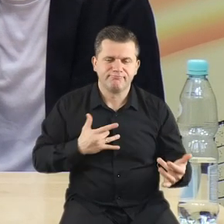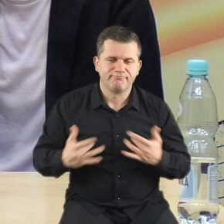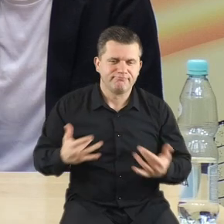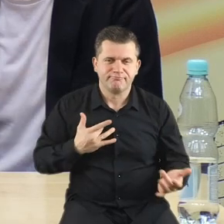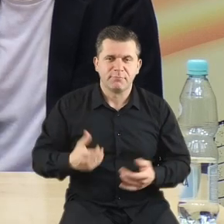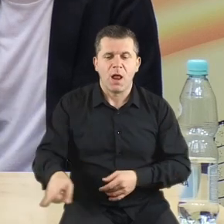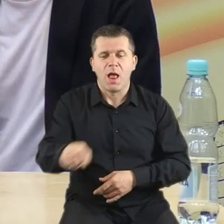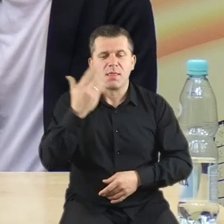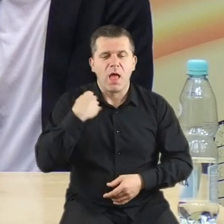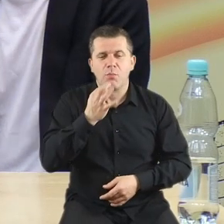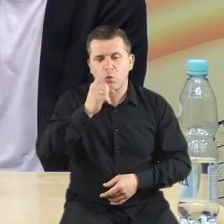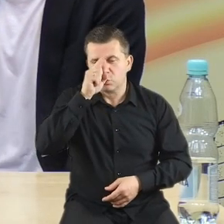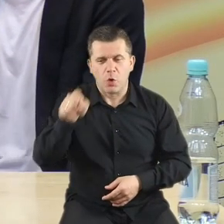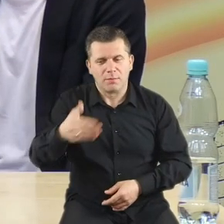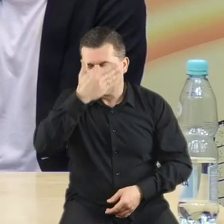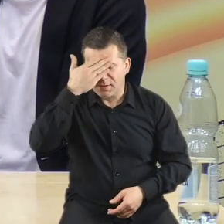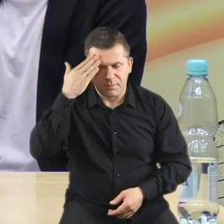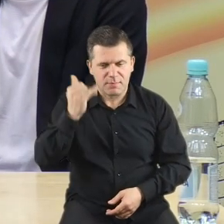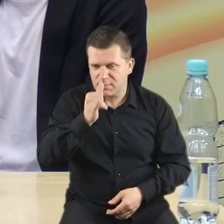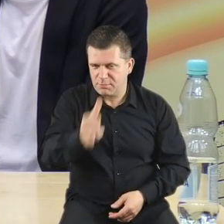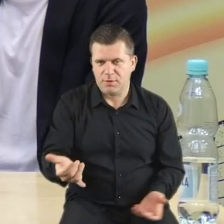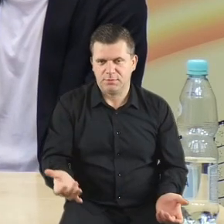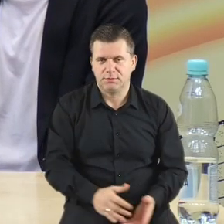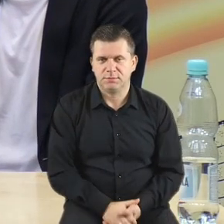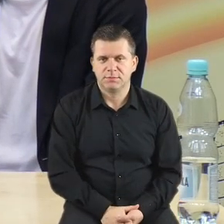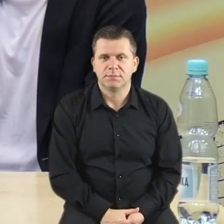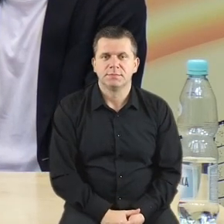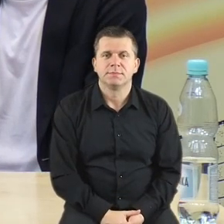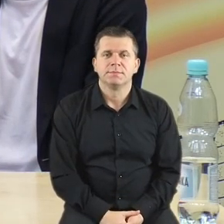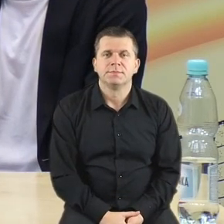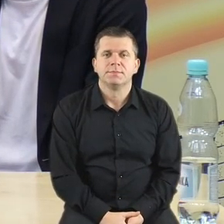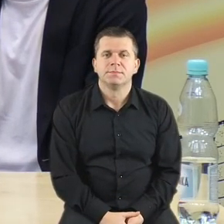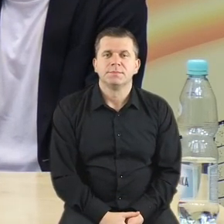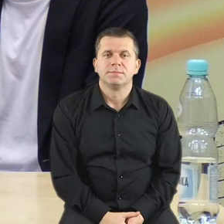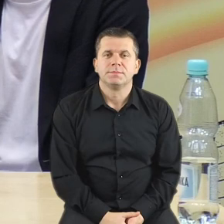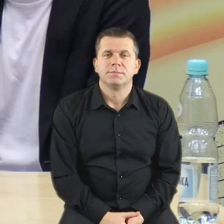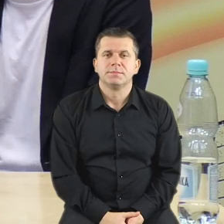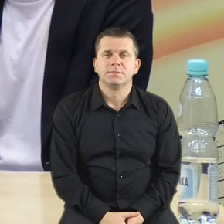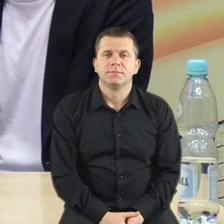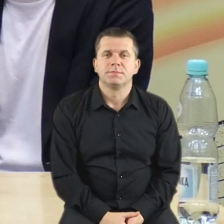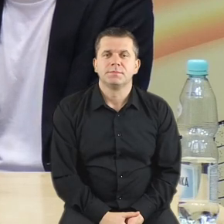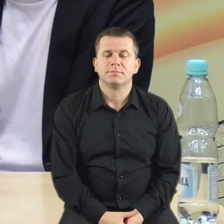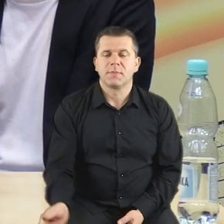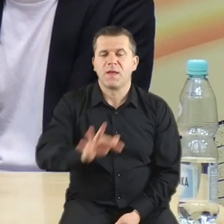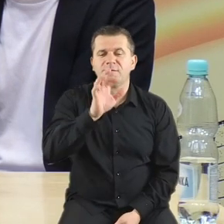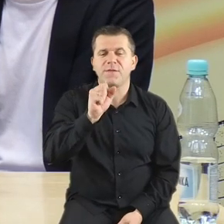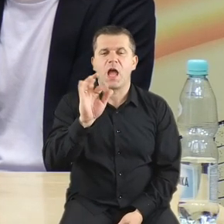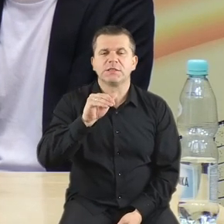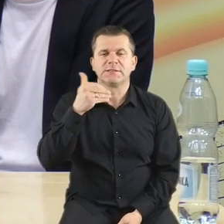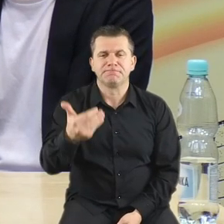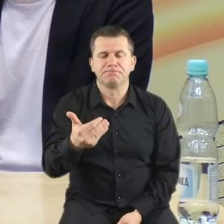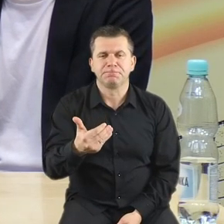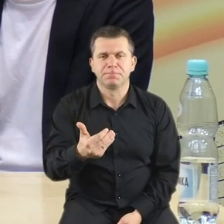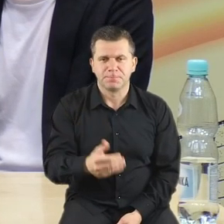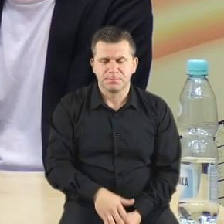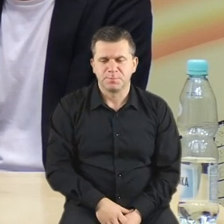o tym wiedzieć. Tak, Salek, żeby, że tak powiem, zatrzymać faszyzm jako jeden z wielu ludzi, znaczy nie wiem na